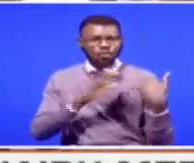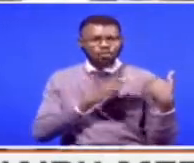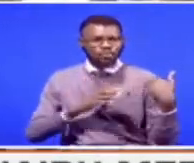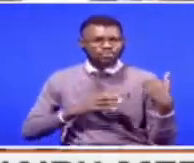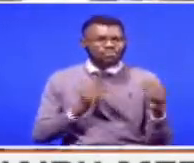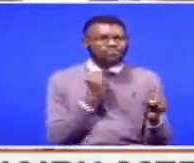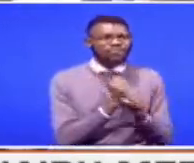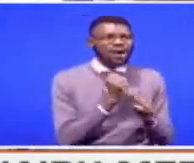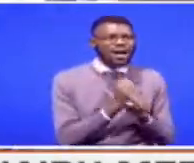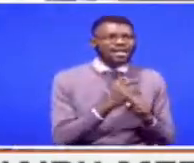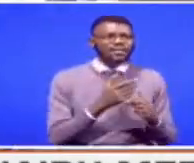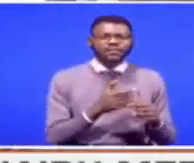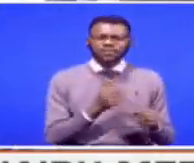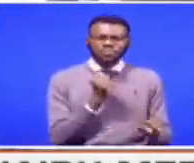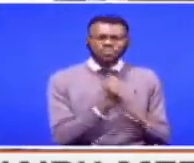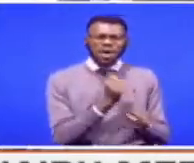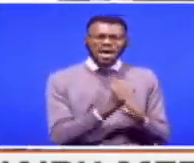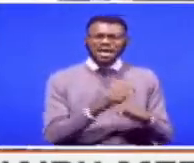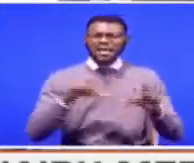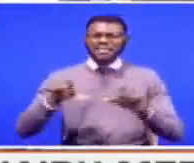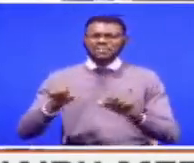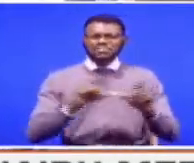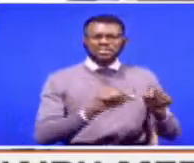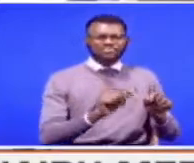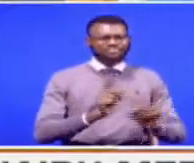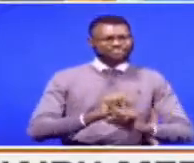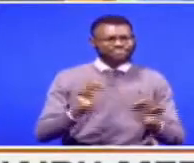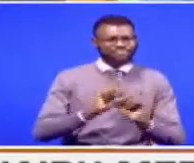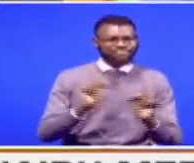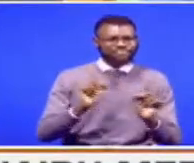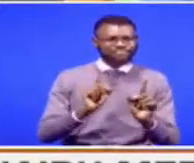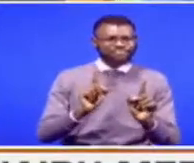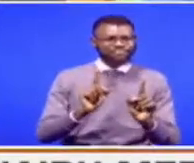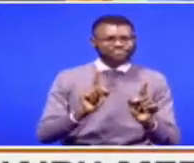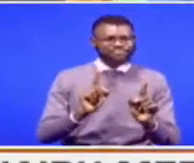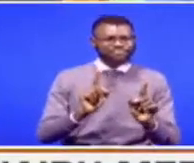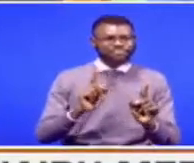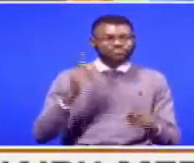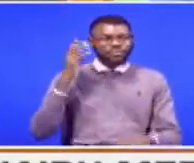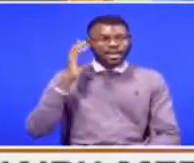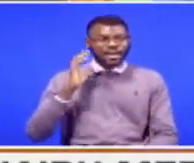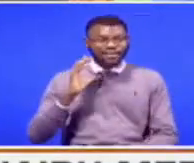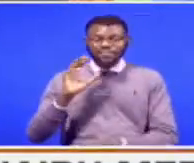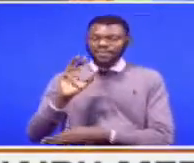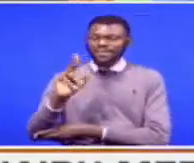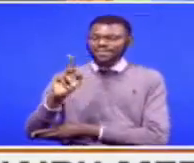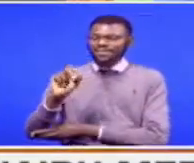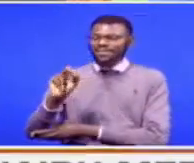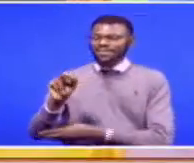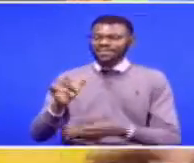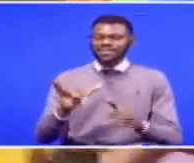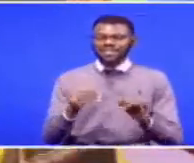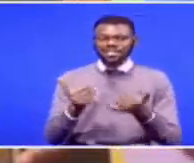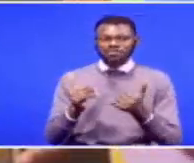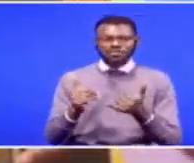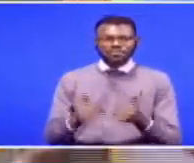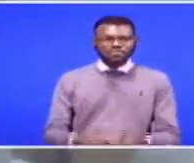mtu wa kufagia tu ofisi. Hapana. Nope heshima. Clement Masombo, KTN